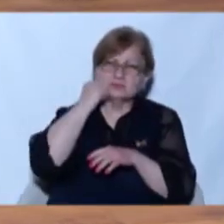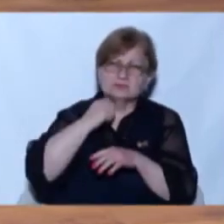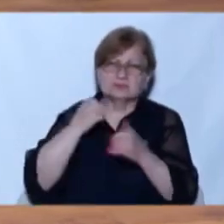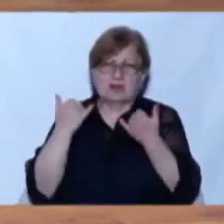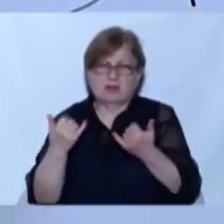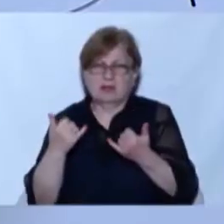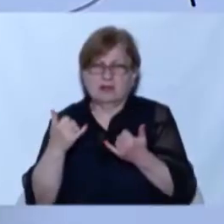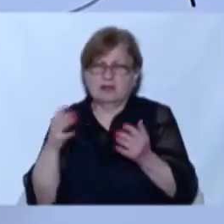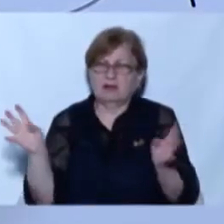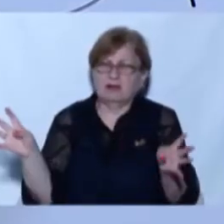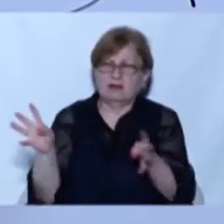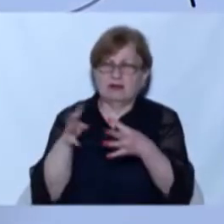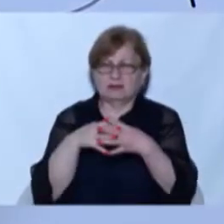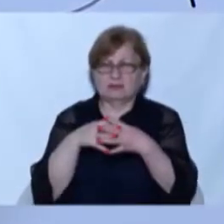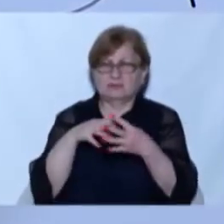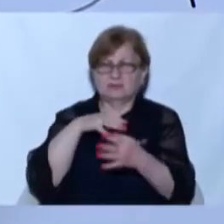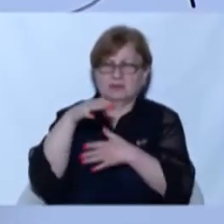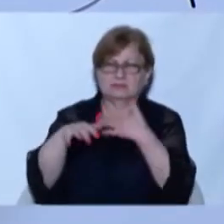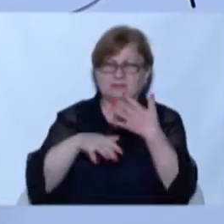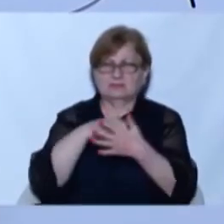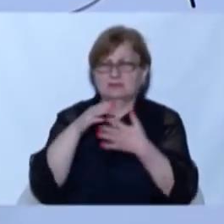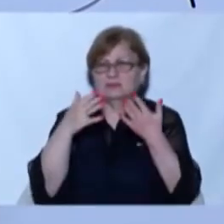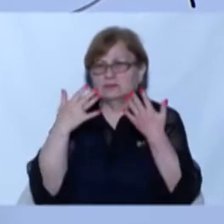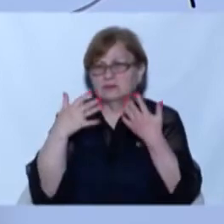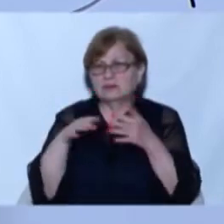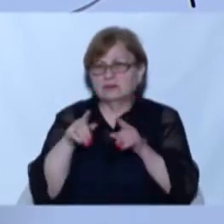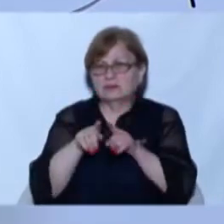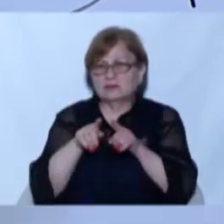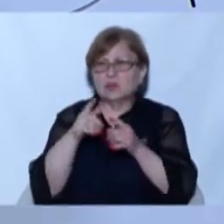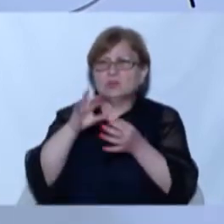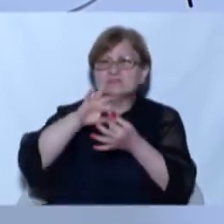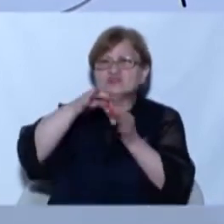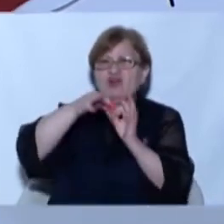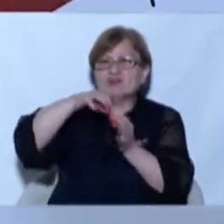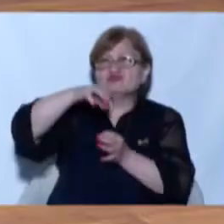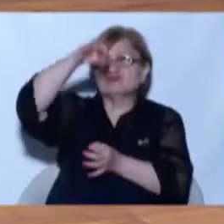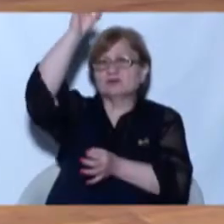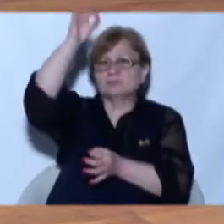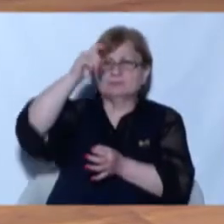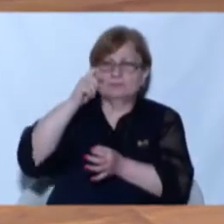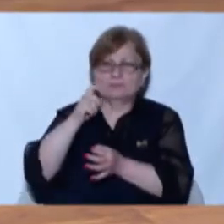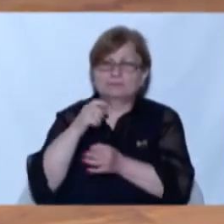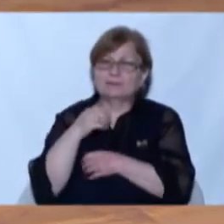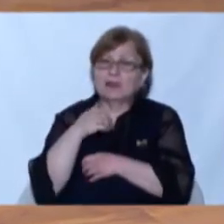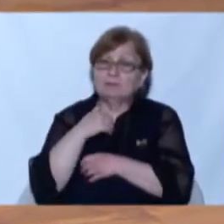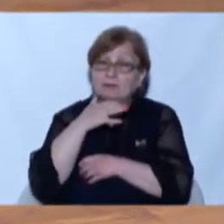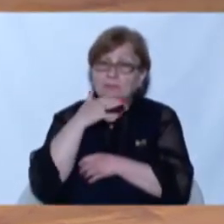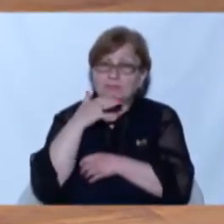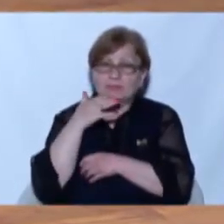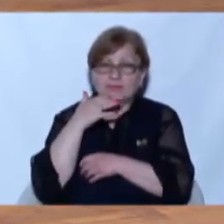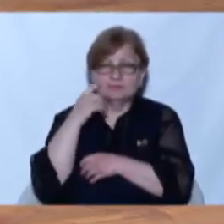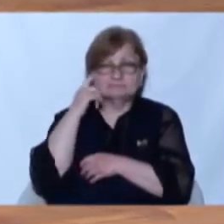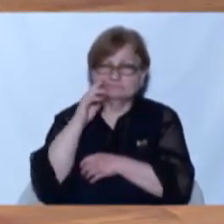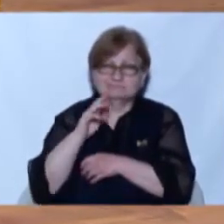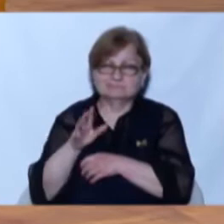სინამდვილე, ისეა ერთმანეთში ჩაგრეხილ გადაჭდობილი, როგორც საკიდლის ჯაჭვი. მე ბევრს არ ვიფიქრებდი და